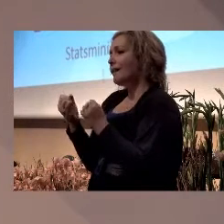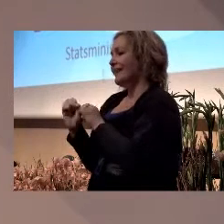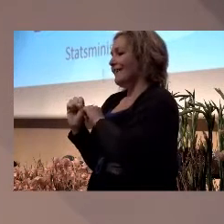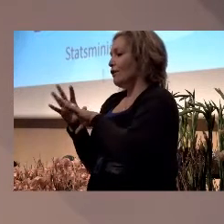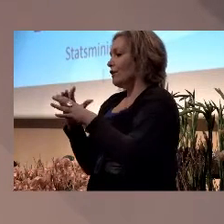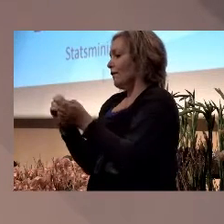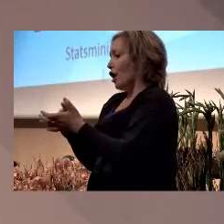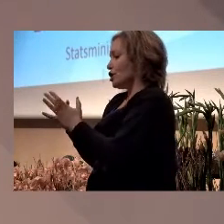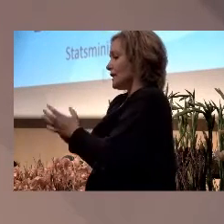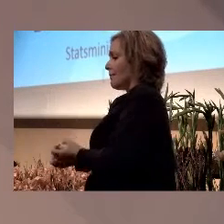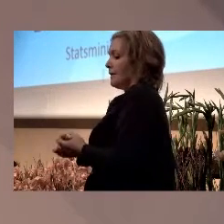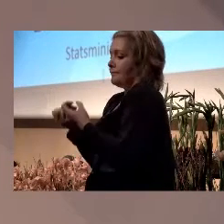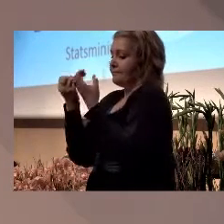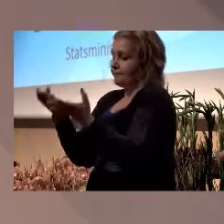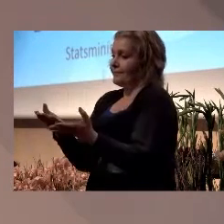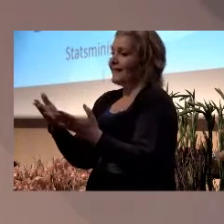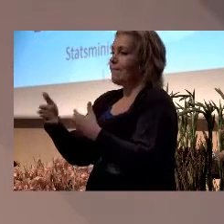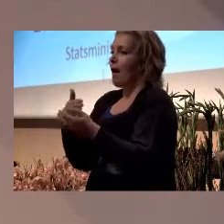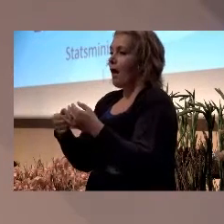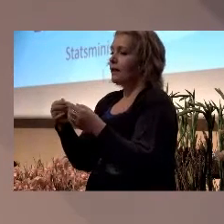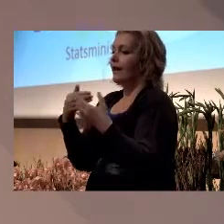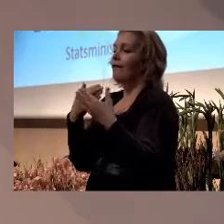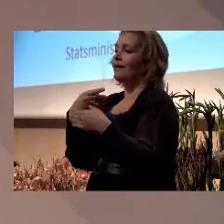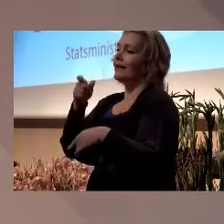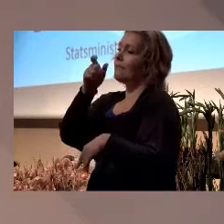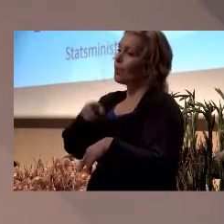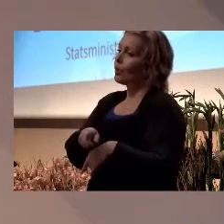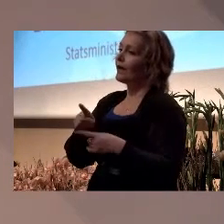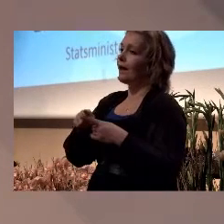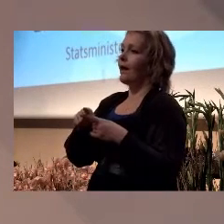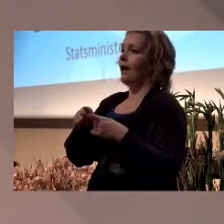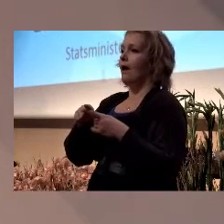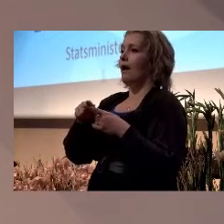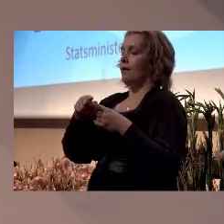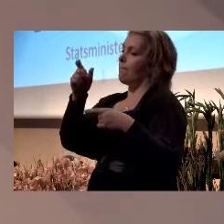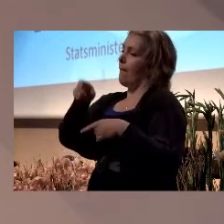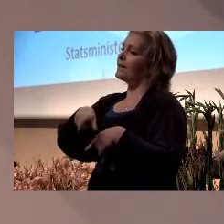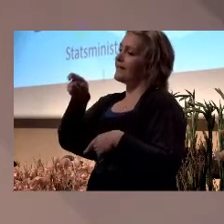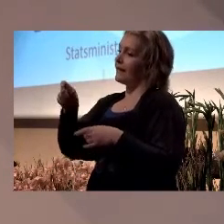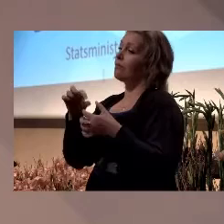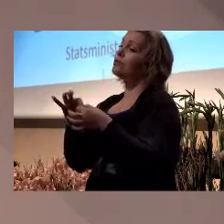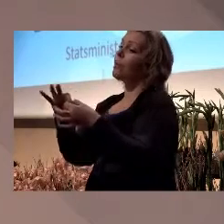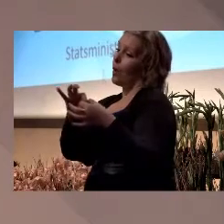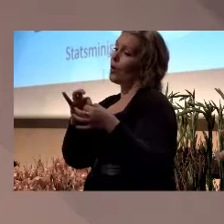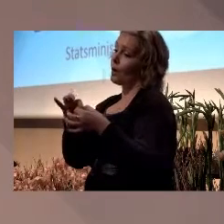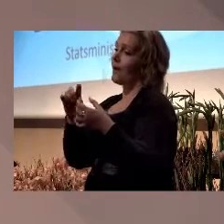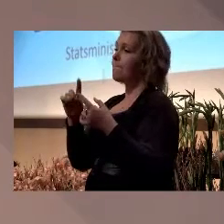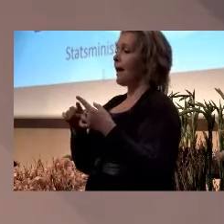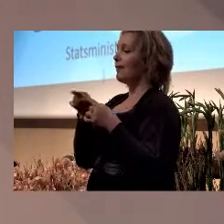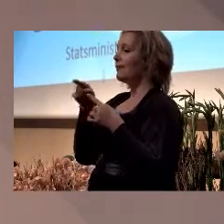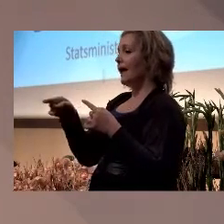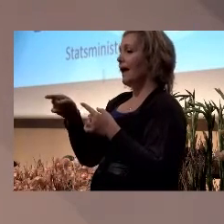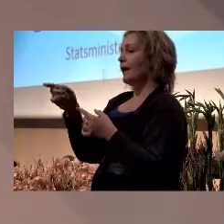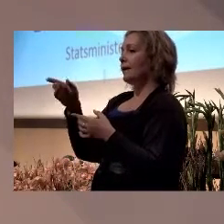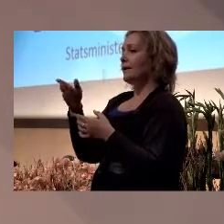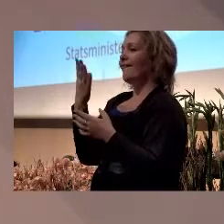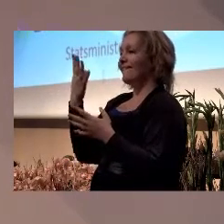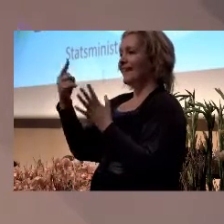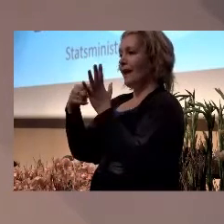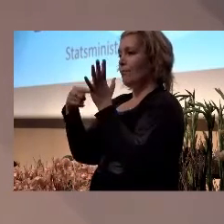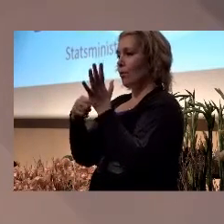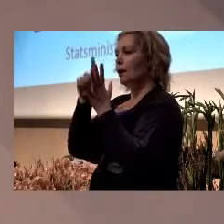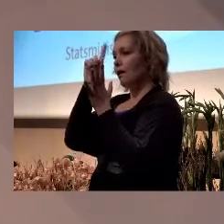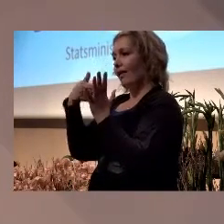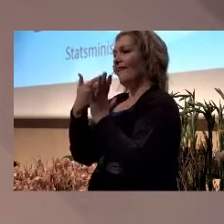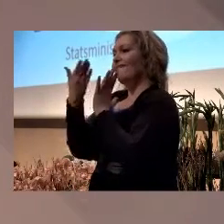fra systemet og behandlerne, både til brukere, pasienter og pårørende. Jeg tenkte å legge vekt på 4 punkter for å